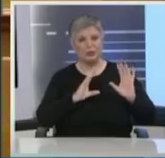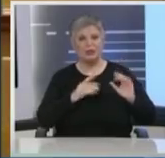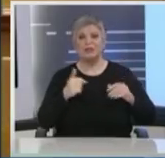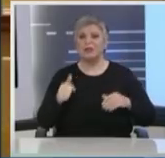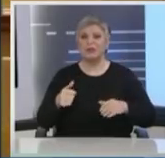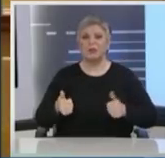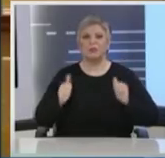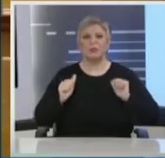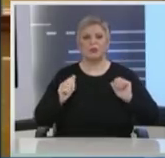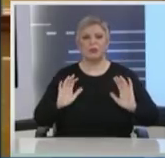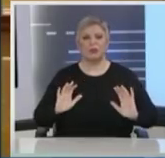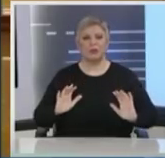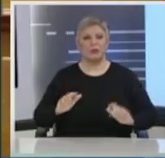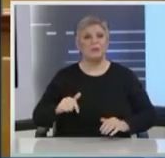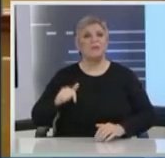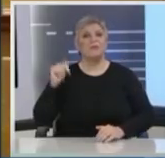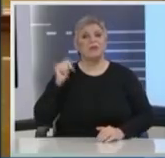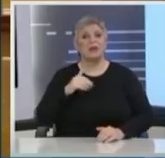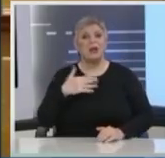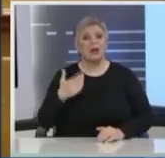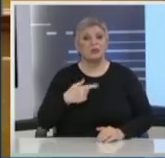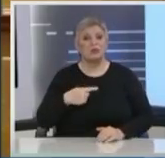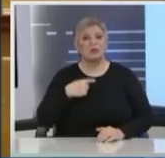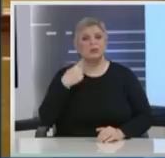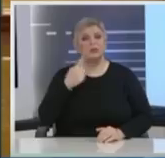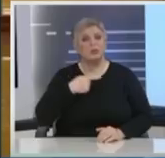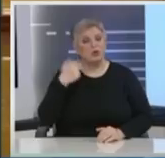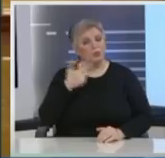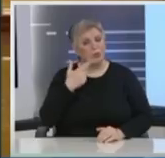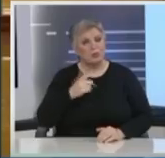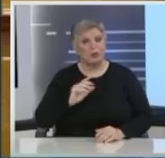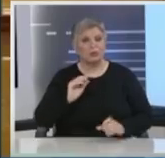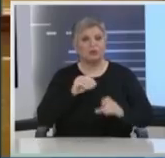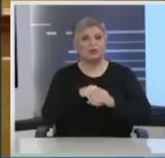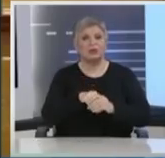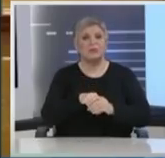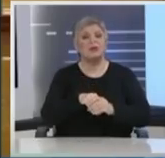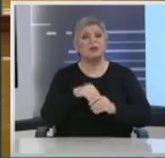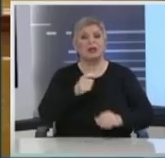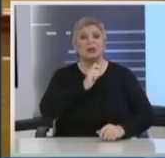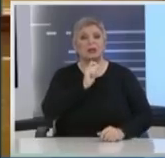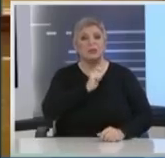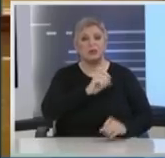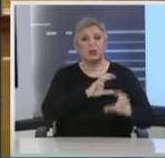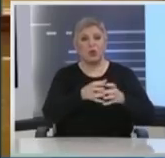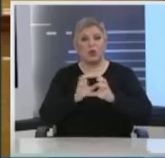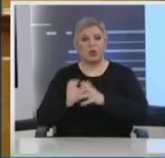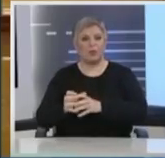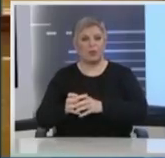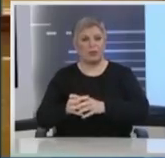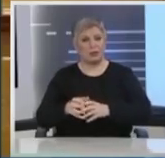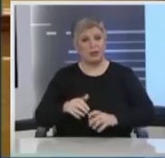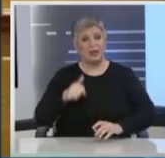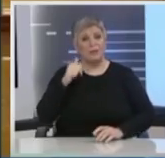Οδήγησε στο να μπουν πρόσωπα στην πολιτική σκηνή και στα δύο κόμματα τα οποία δεν θα ήταν